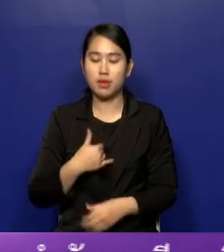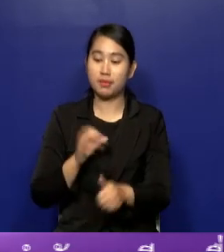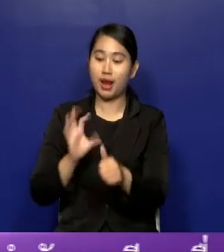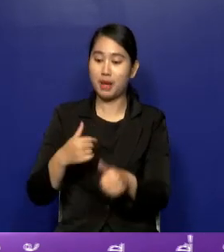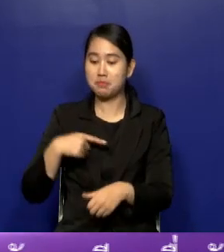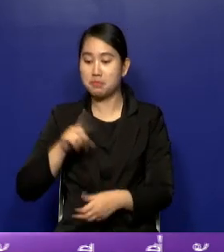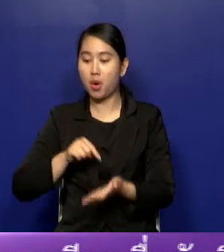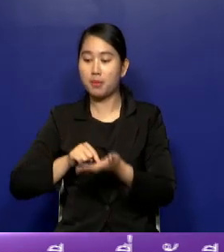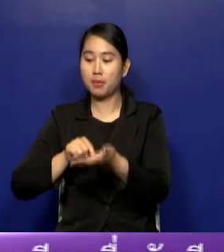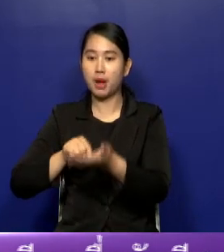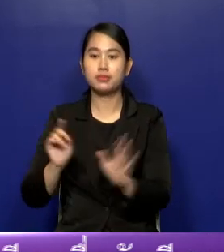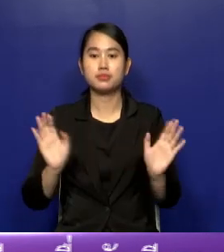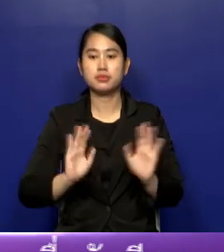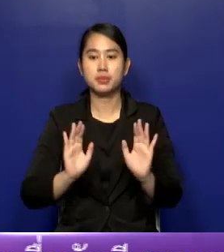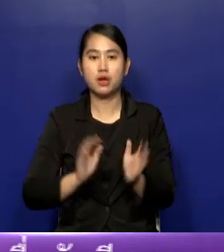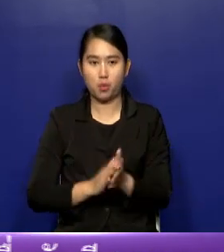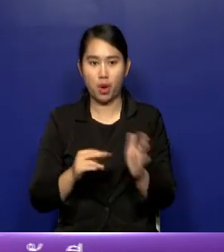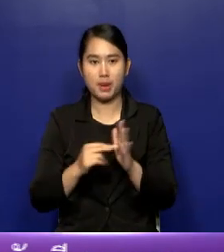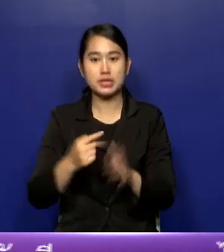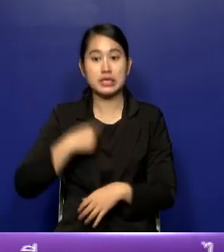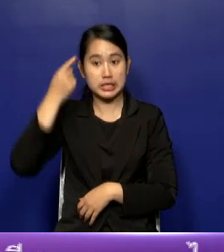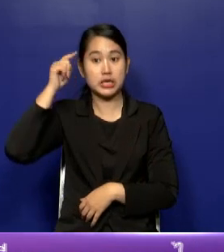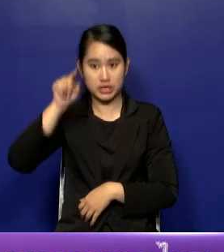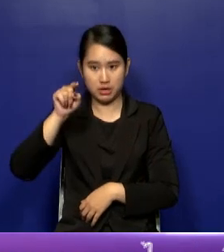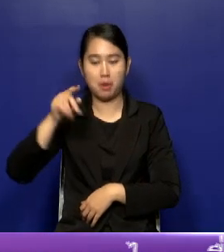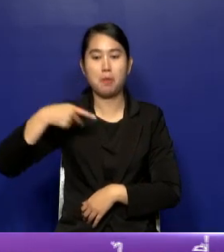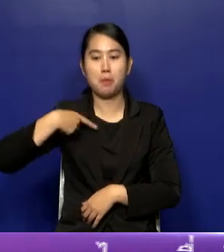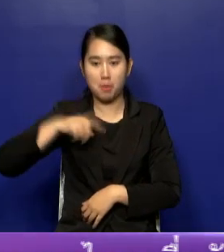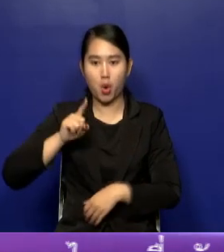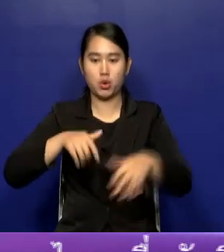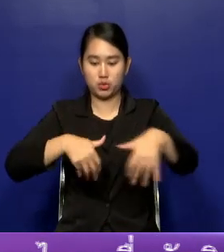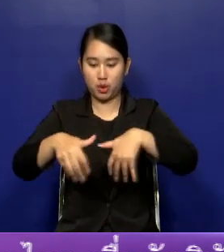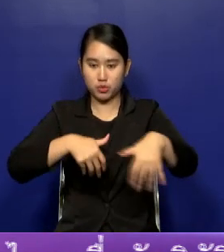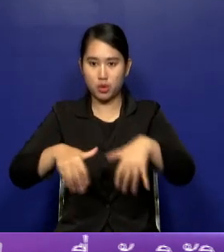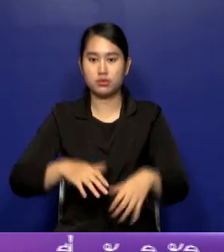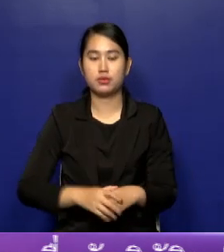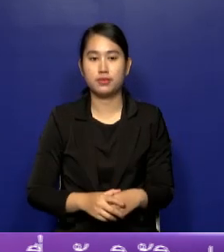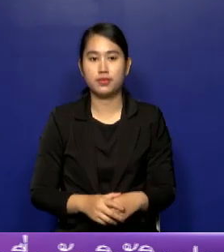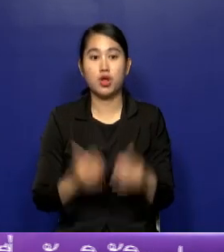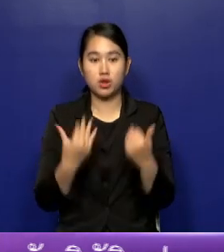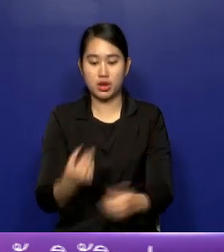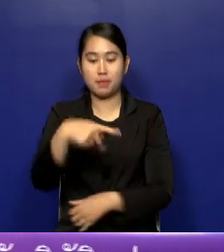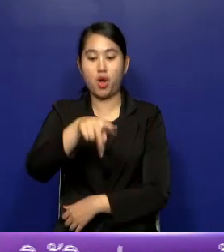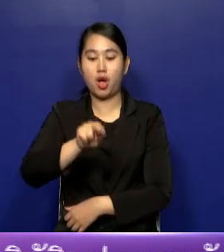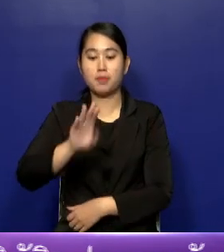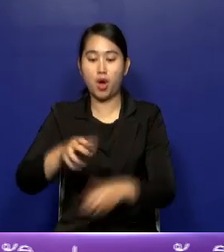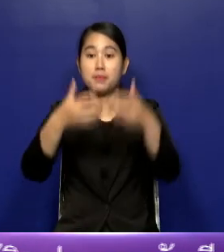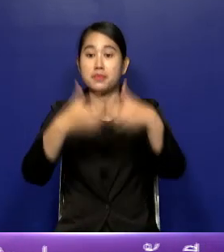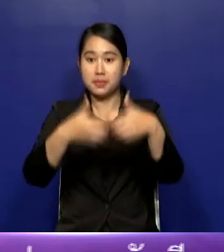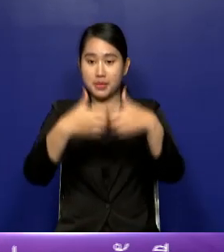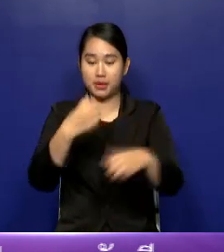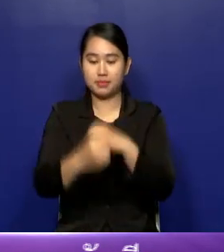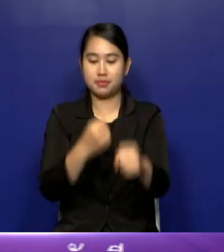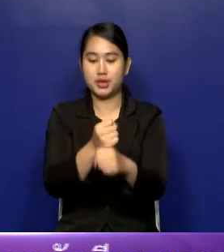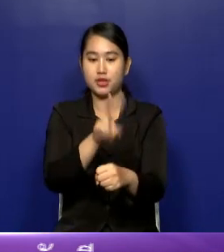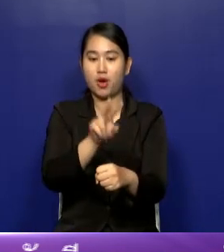ราก็ต้องมองคำนึงถึงประโยชน์ของชาติประโยชน์ของประชาชนนะครับแล้ววันนี้เรามีพรบแร่ปี2560ออกมาแล้วซึ่งแตกต่างกว่า